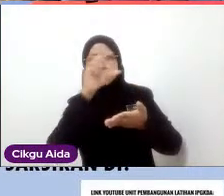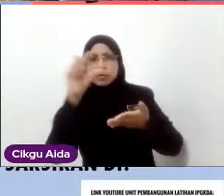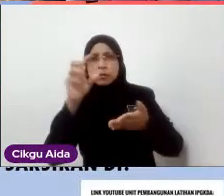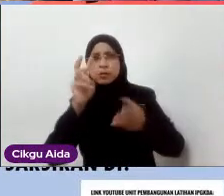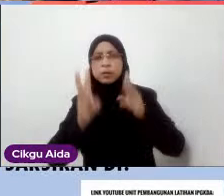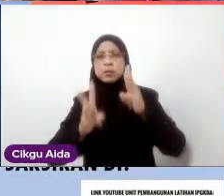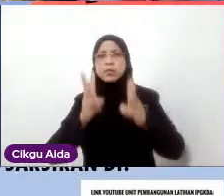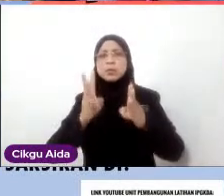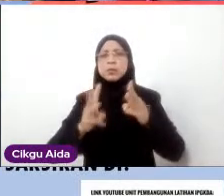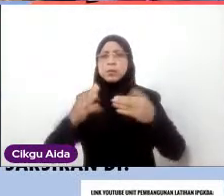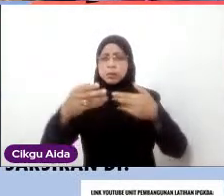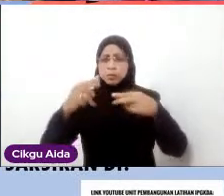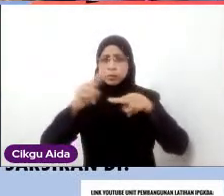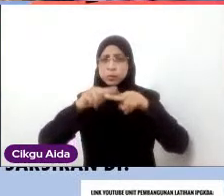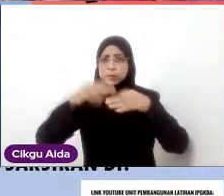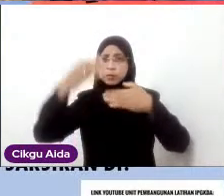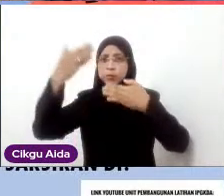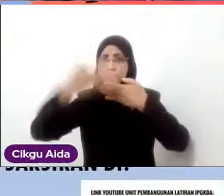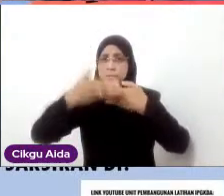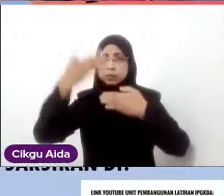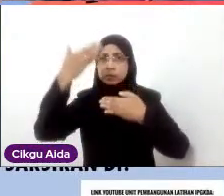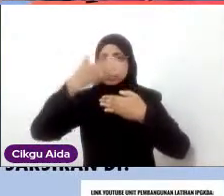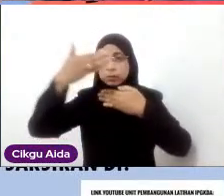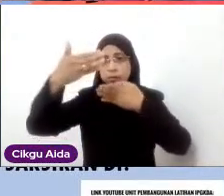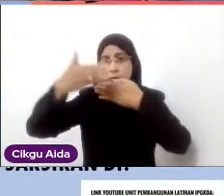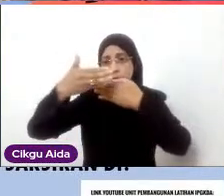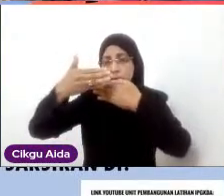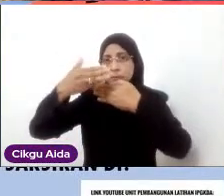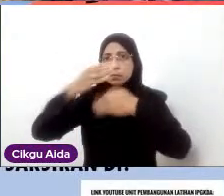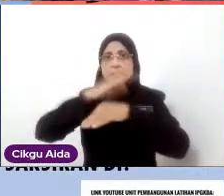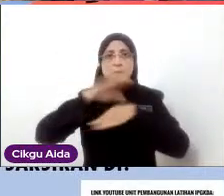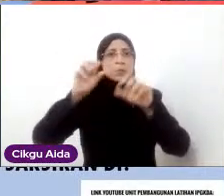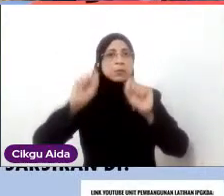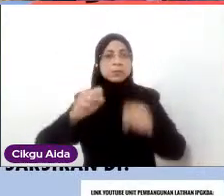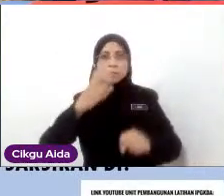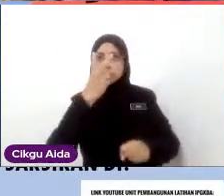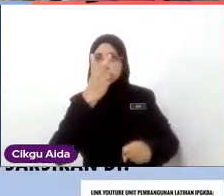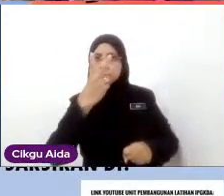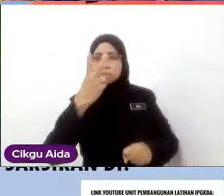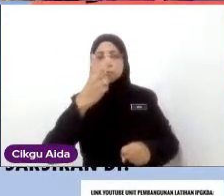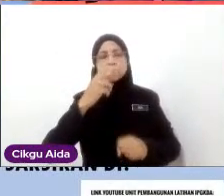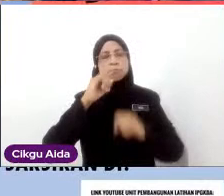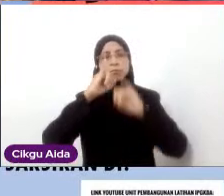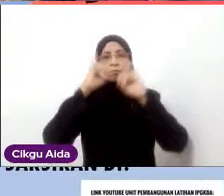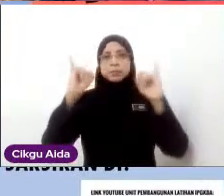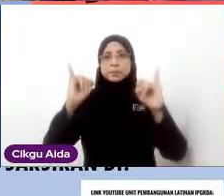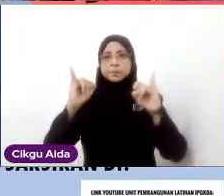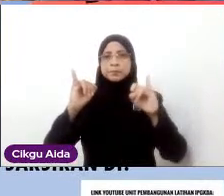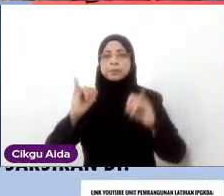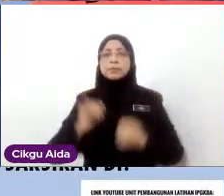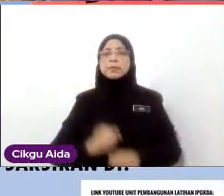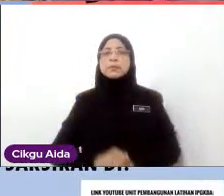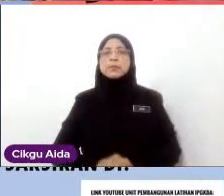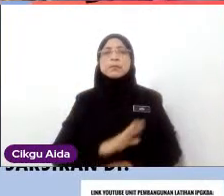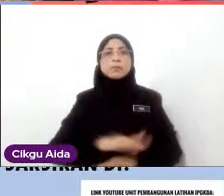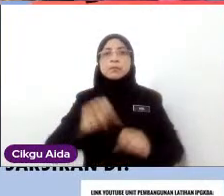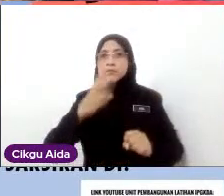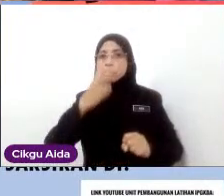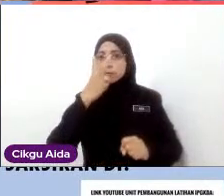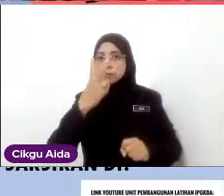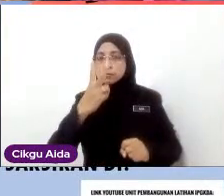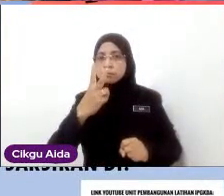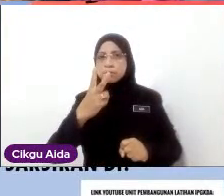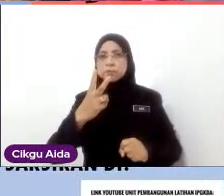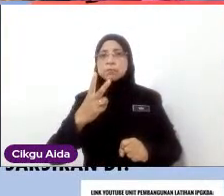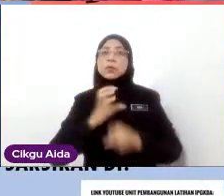ini dia dah duduk betul-betul dekat depan whiteboard, bukan duduk dekat belakang, lagilah tak nampak. Jadi untuk saya ajar matematik, kita nak tunjuk jalan kerja